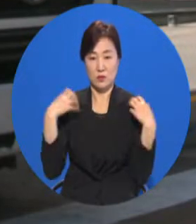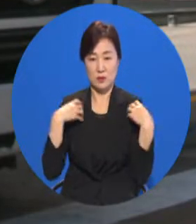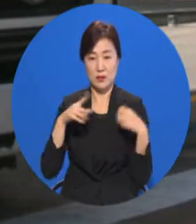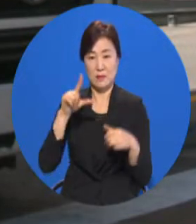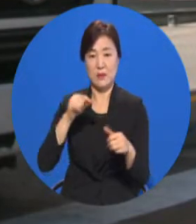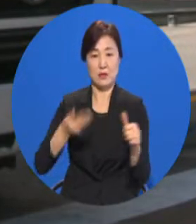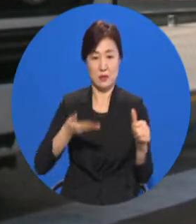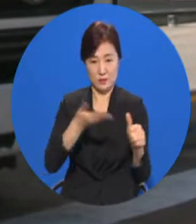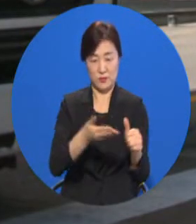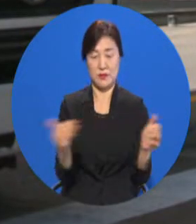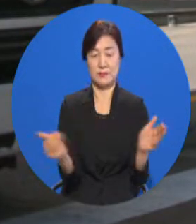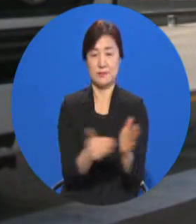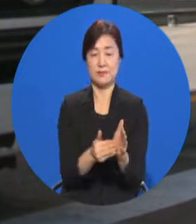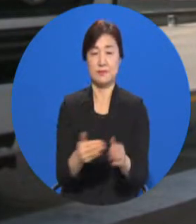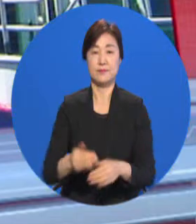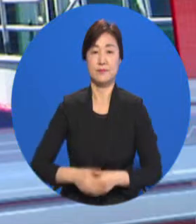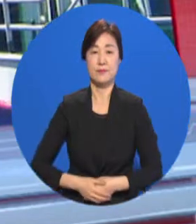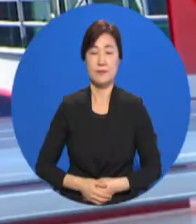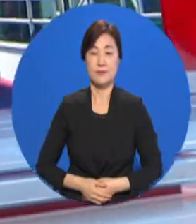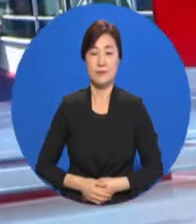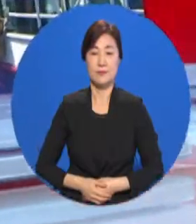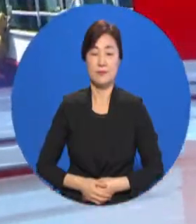개를 긴급 지원했습니다.